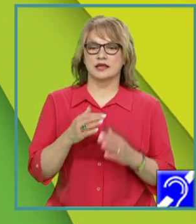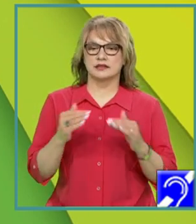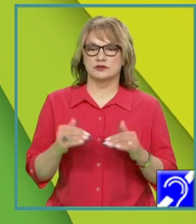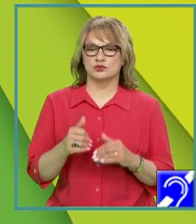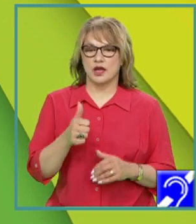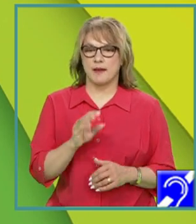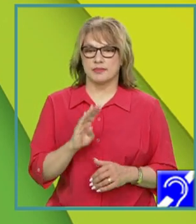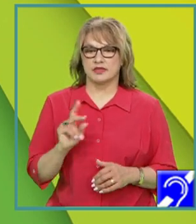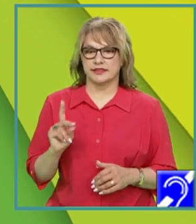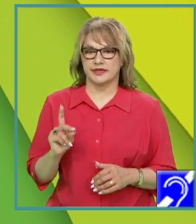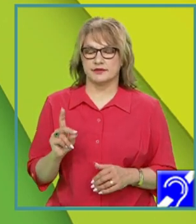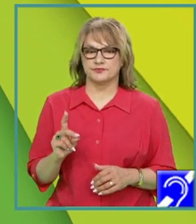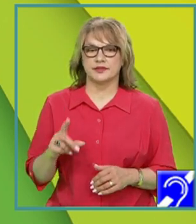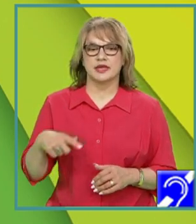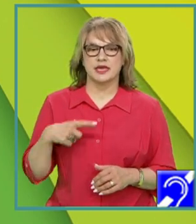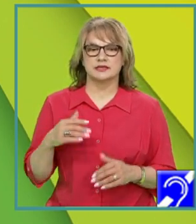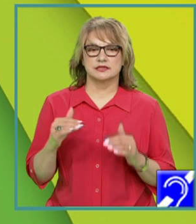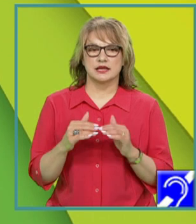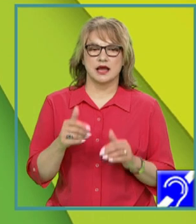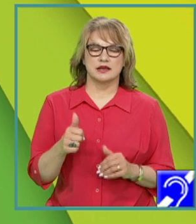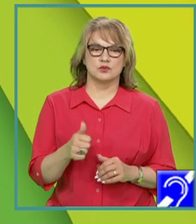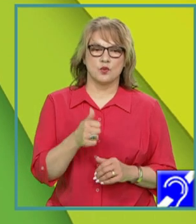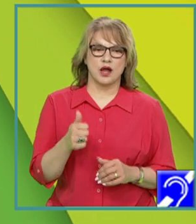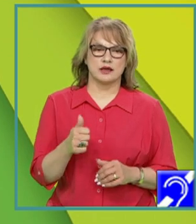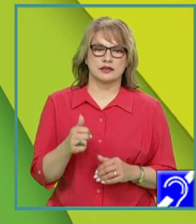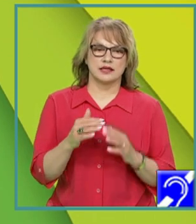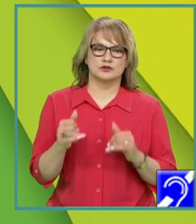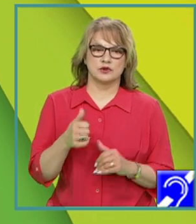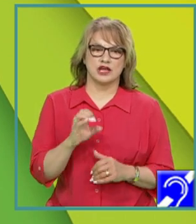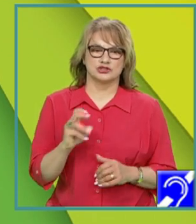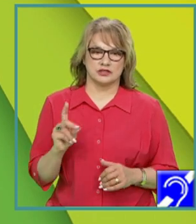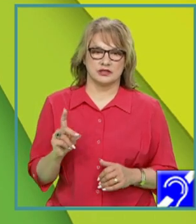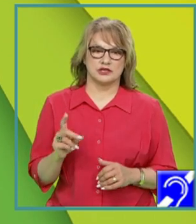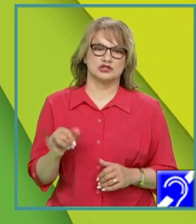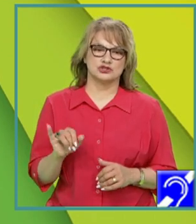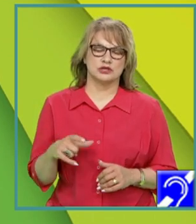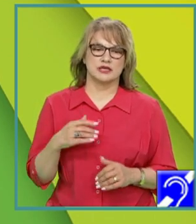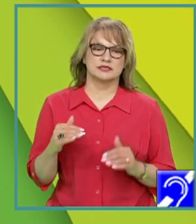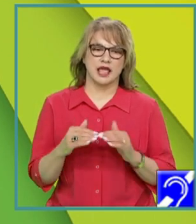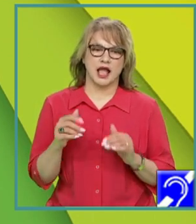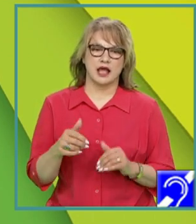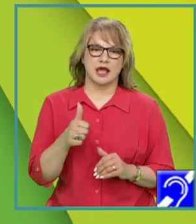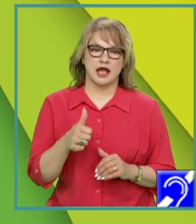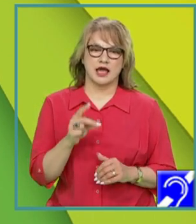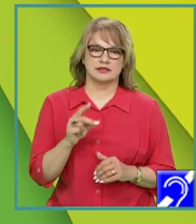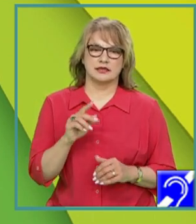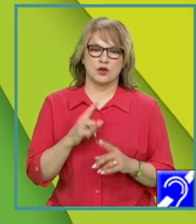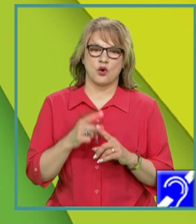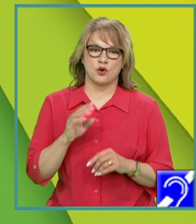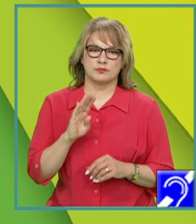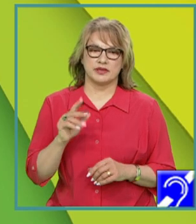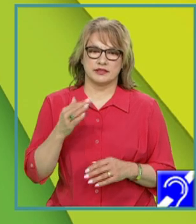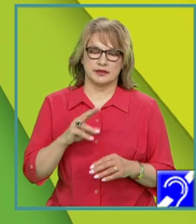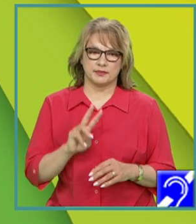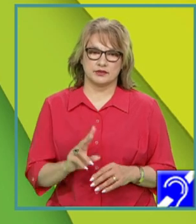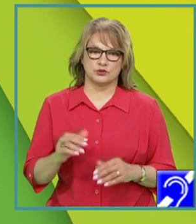ABD este egală cu aria triunghiului acd și este egală cu a deosebi de pe doi